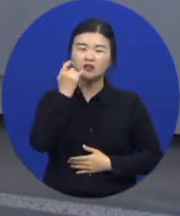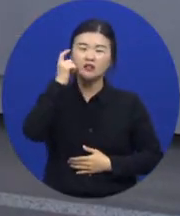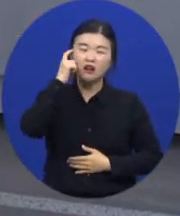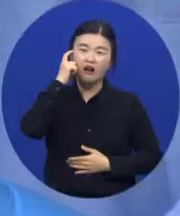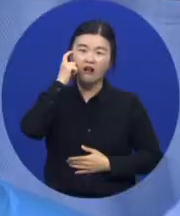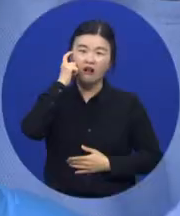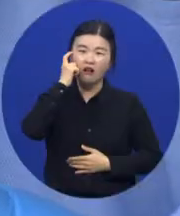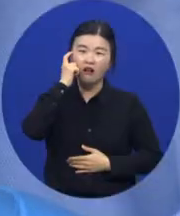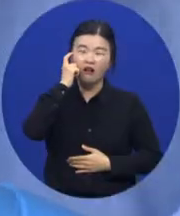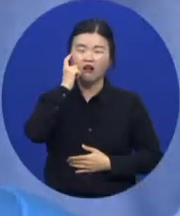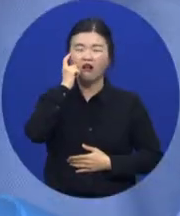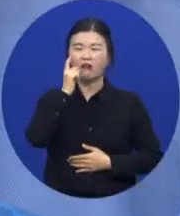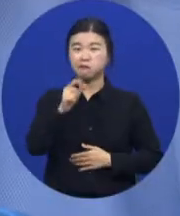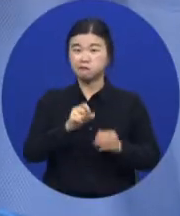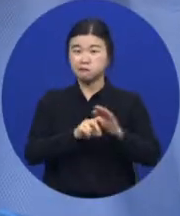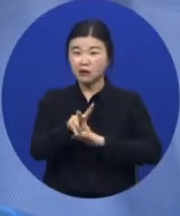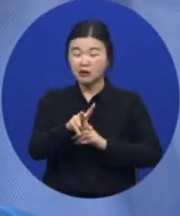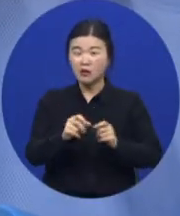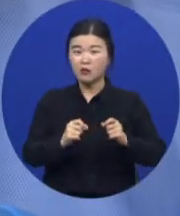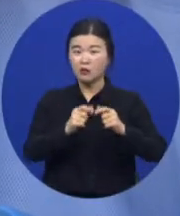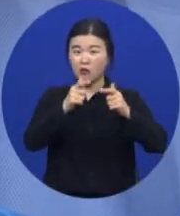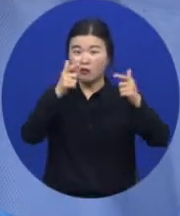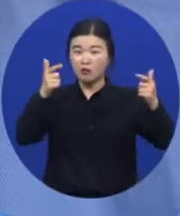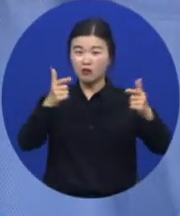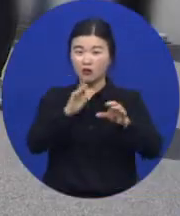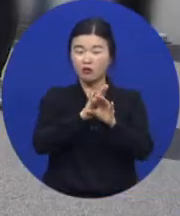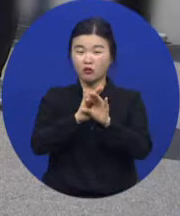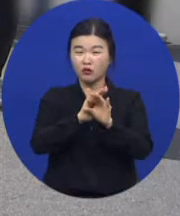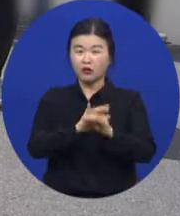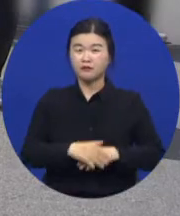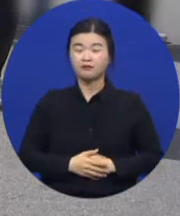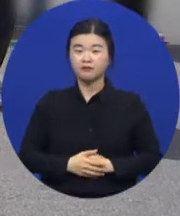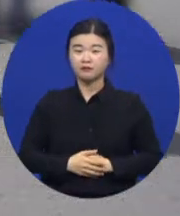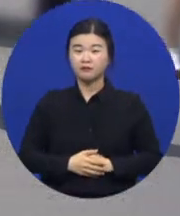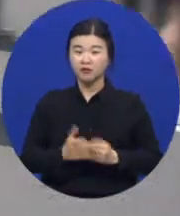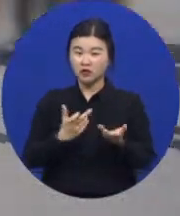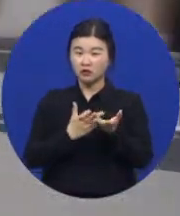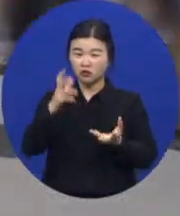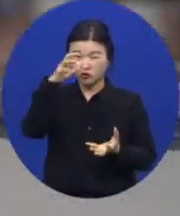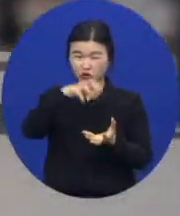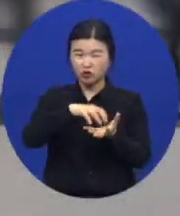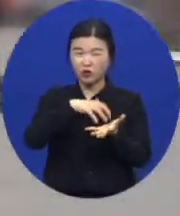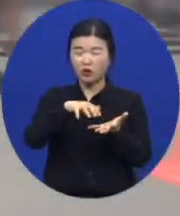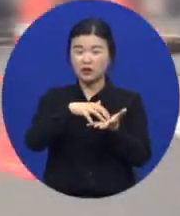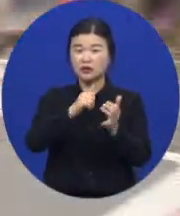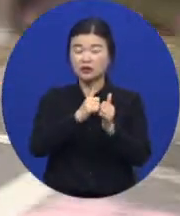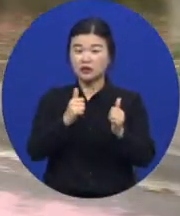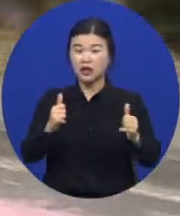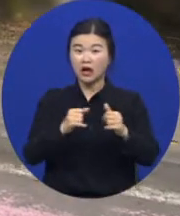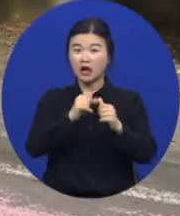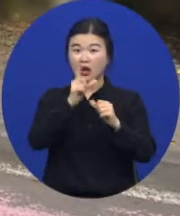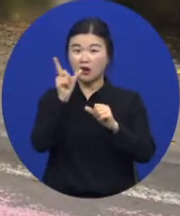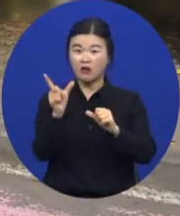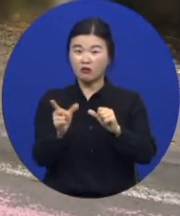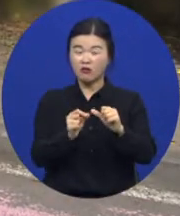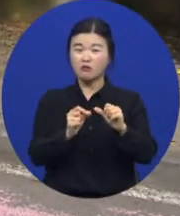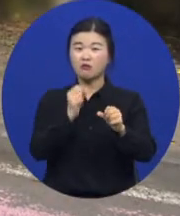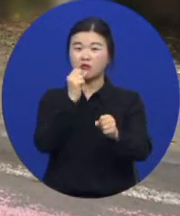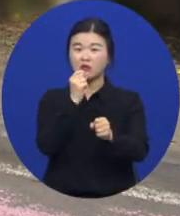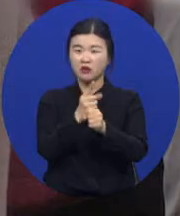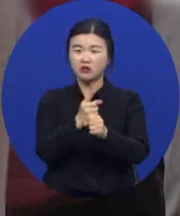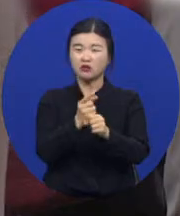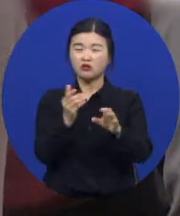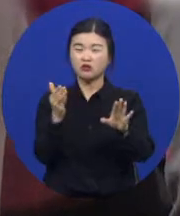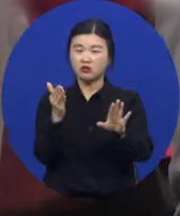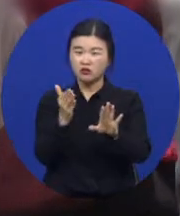안이하게 생각한 틈을 타 확산되고 있는 코로나 이고 제주의 누적 확진 자는 지난해 2월 첫 확진 자 발생